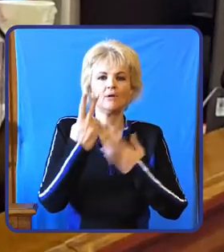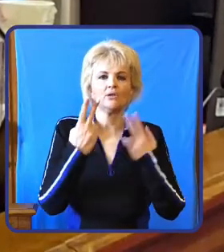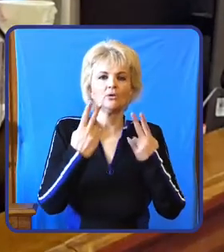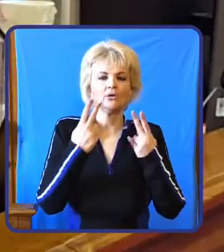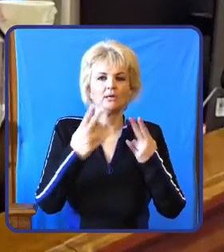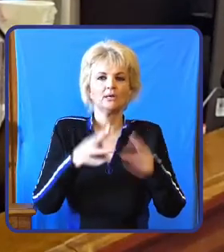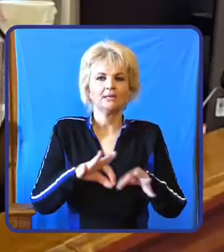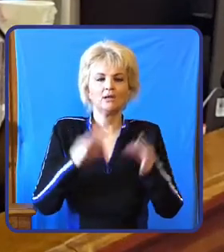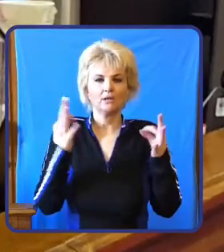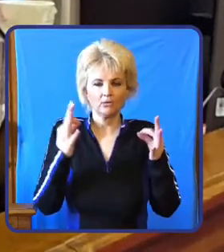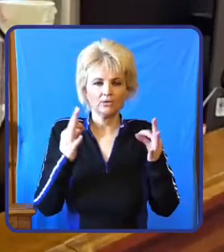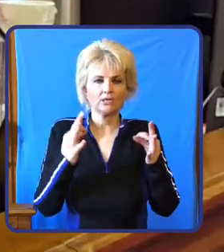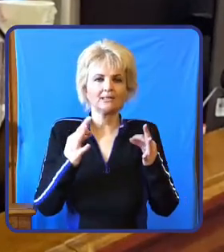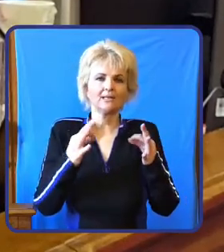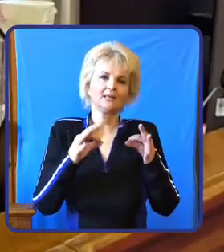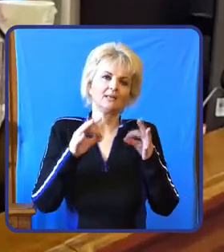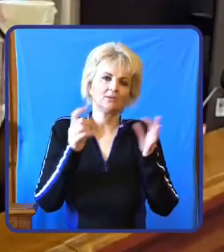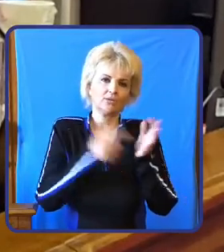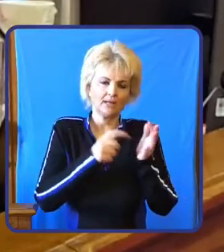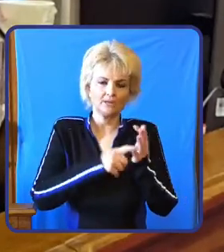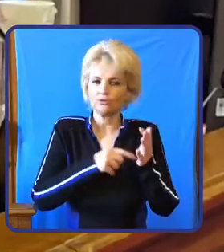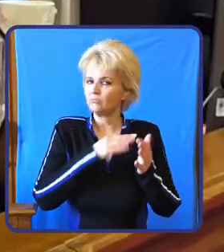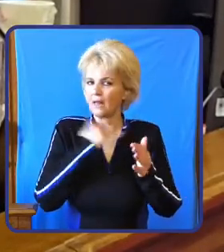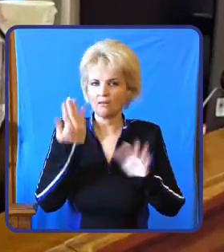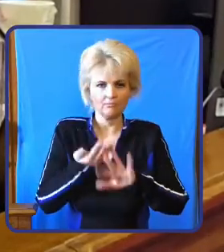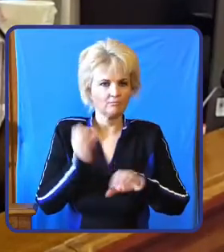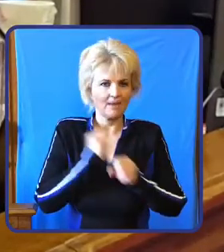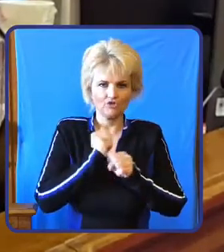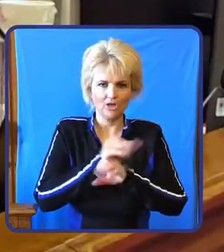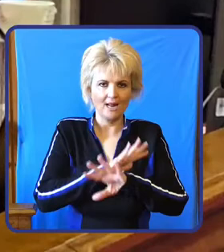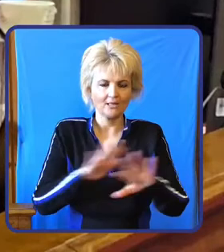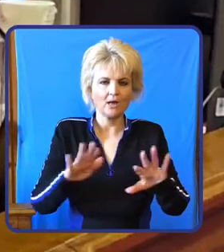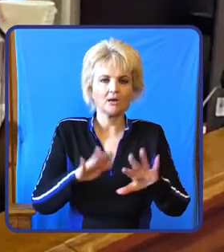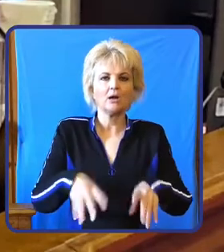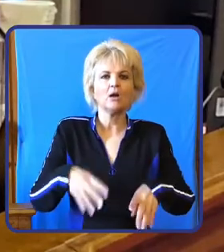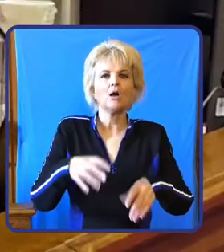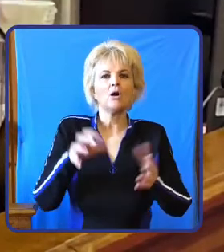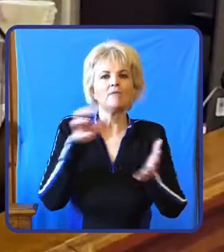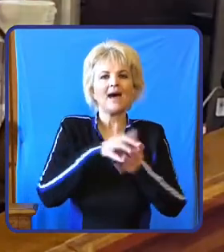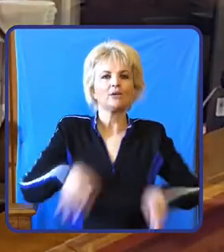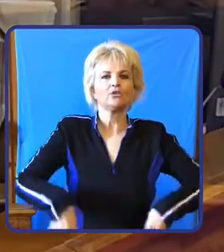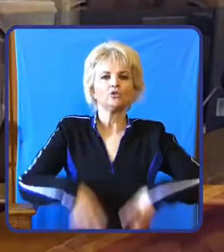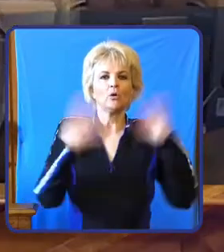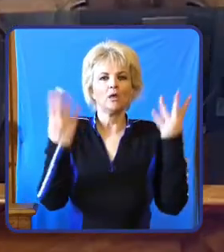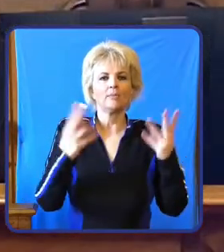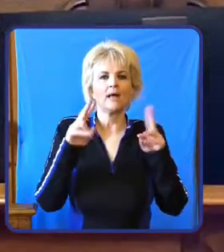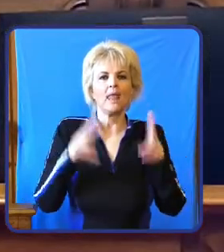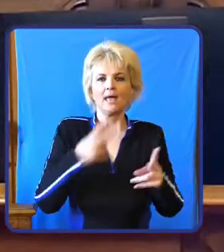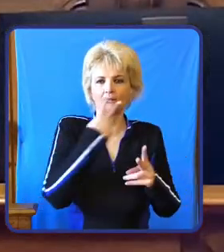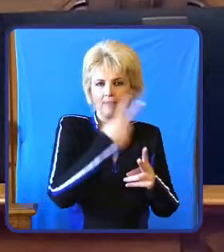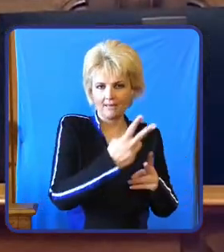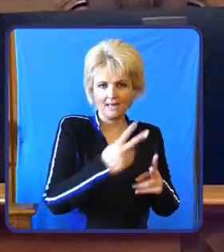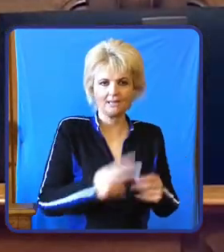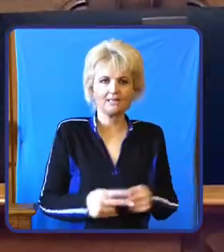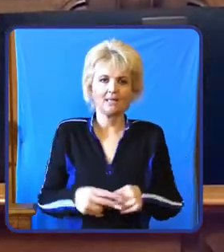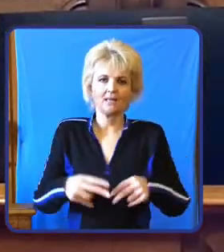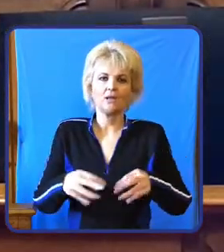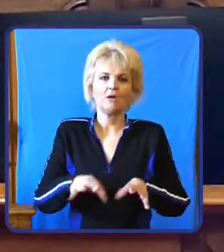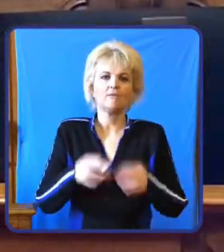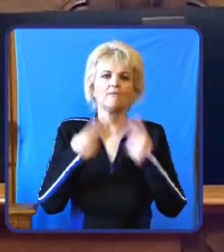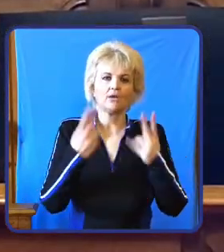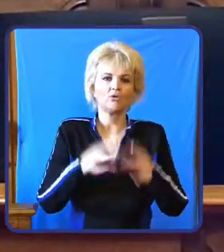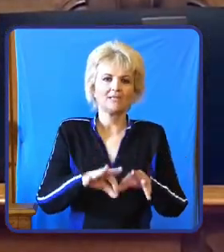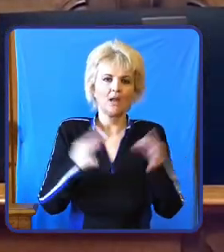tételi kötelezettségüknek eleget tettek. Vagyonnyilatkozatok a város honlapján megtekinthetőek. Köszönöm szépen. Köszönöm